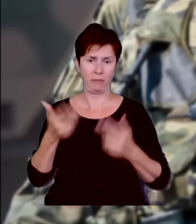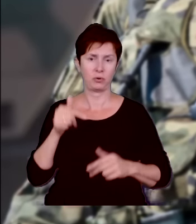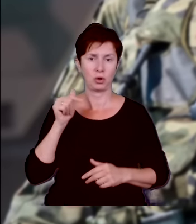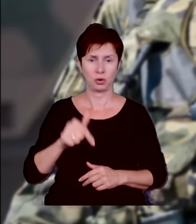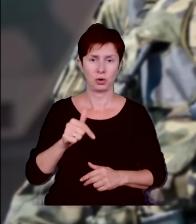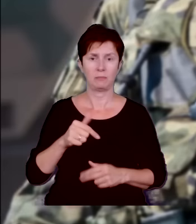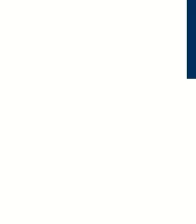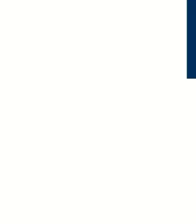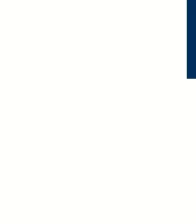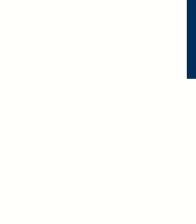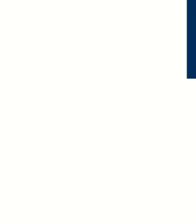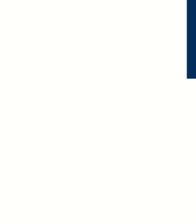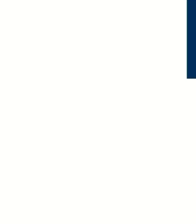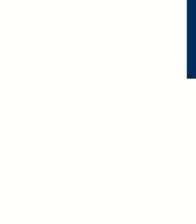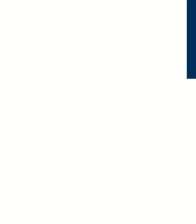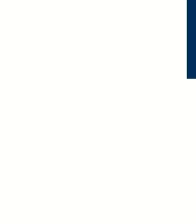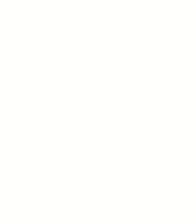republiką